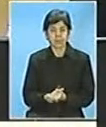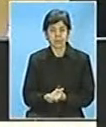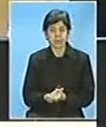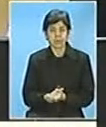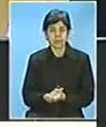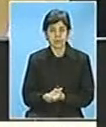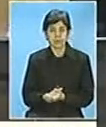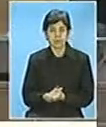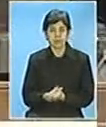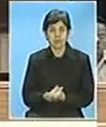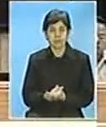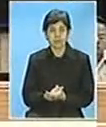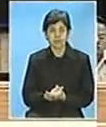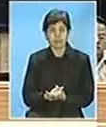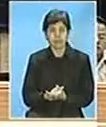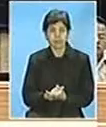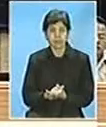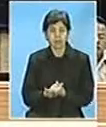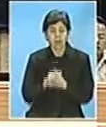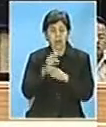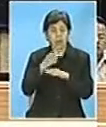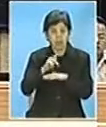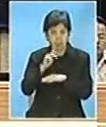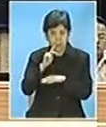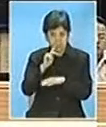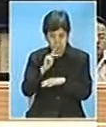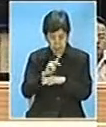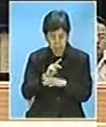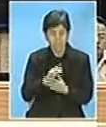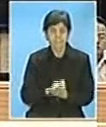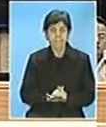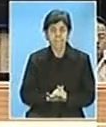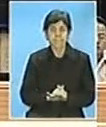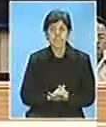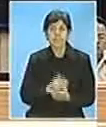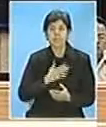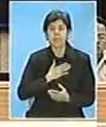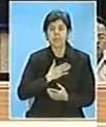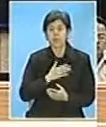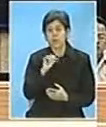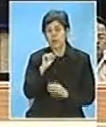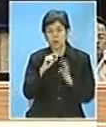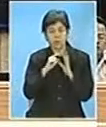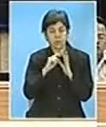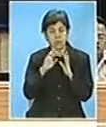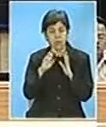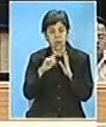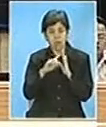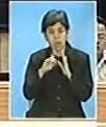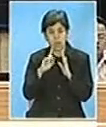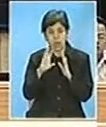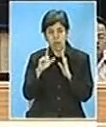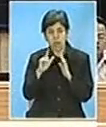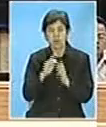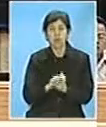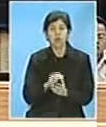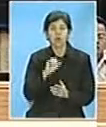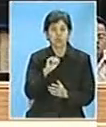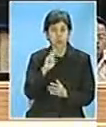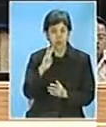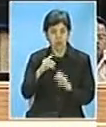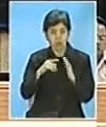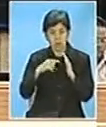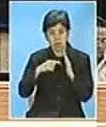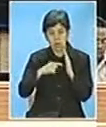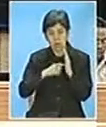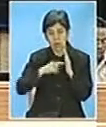ครับเรียนท่านประธานสภาที่เคารพกับผมนายสุรเดชจิรัตน์ทิติเจริญสมาชิกวุฒิสภาจากจังหวั